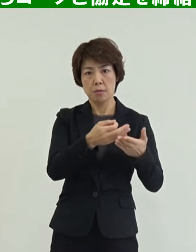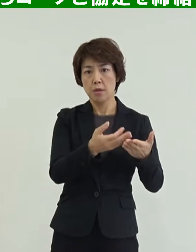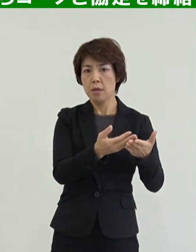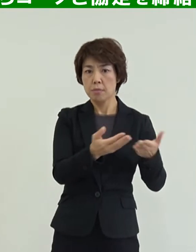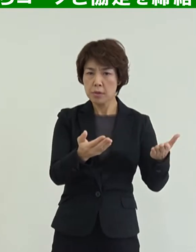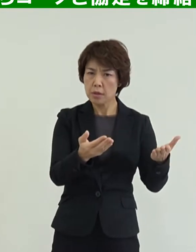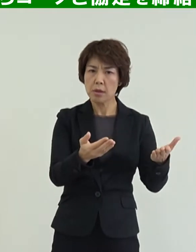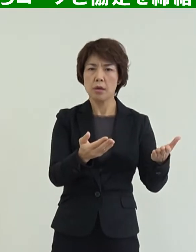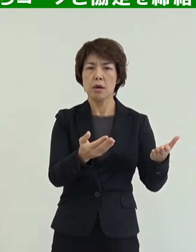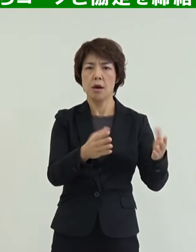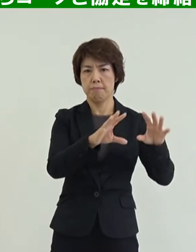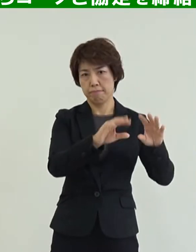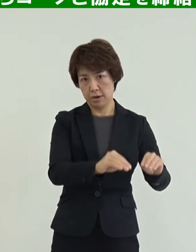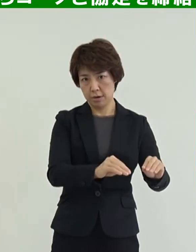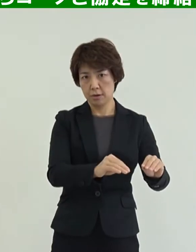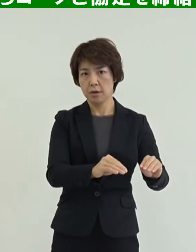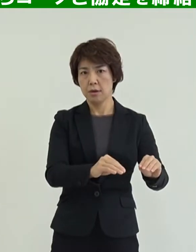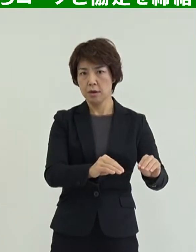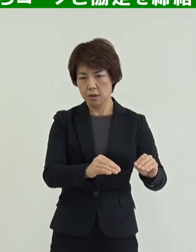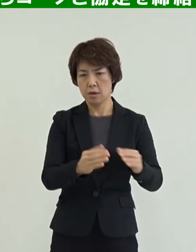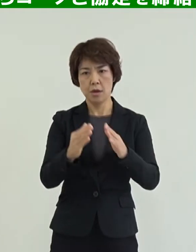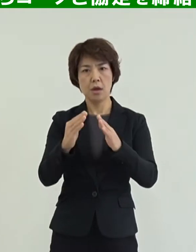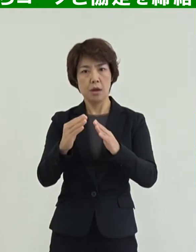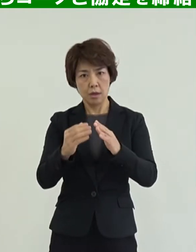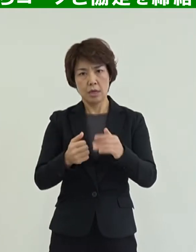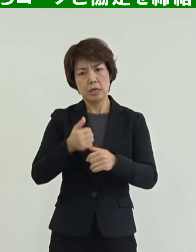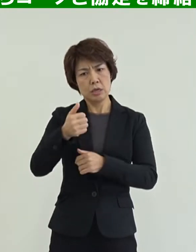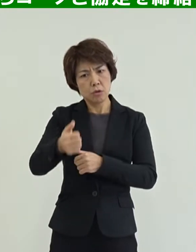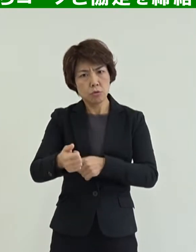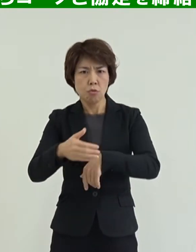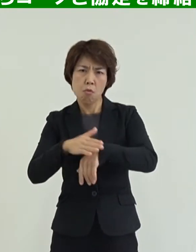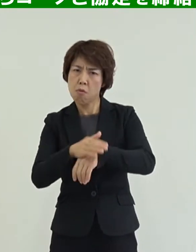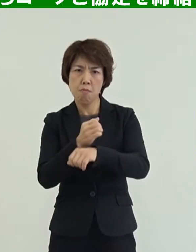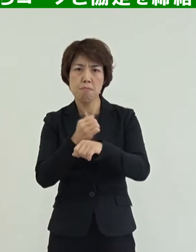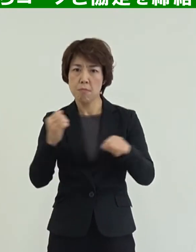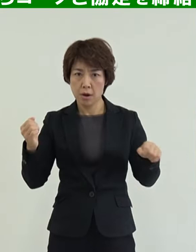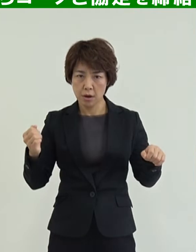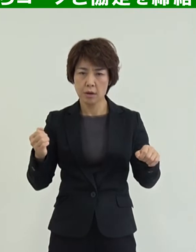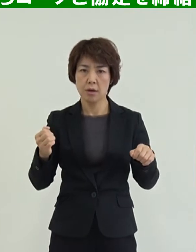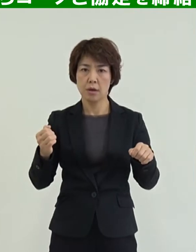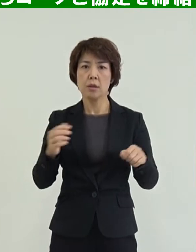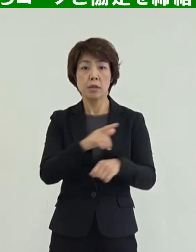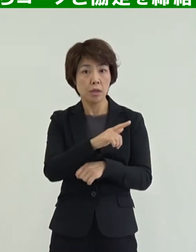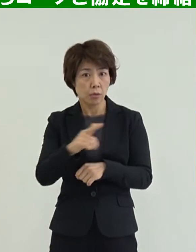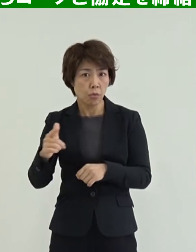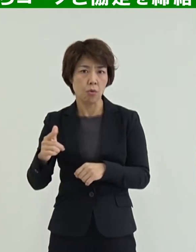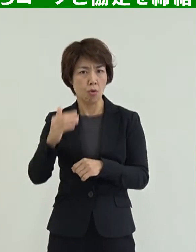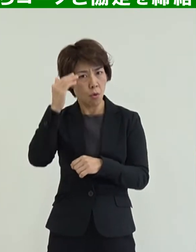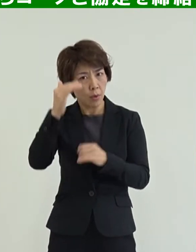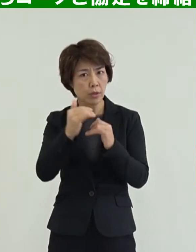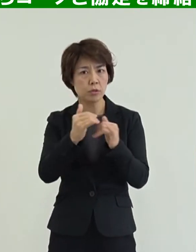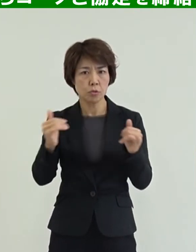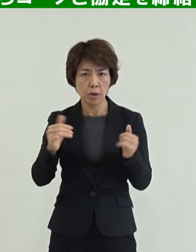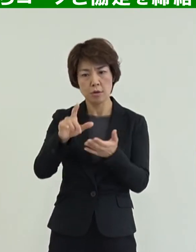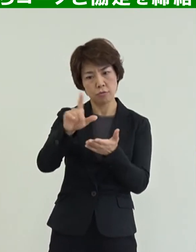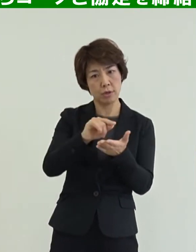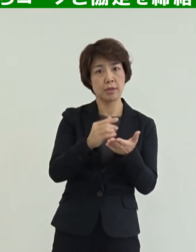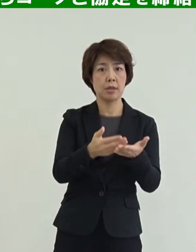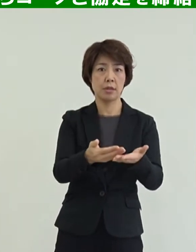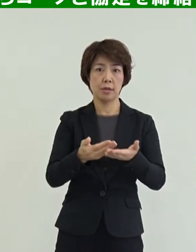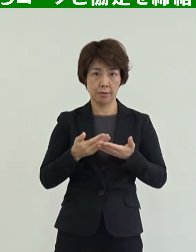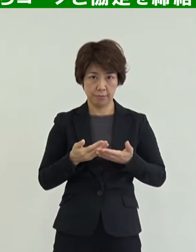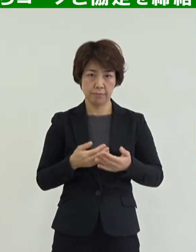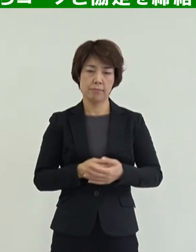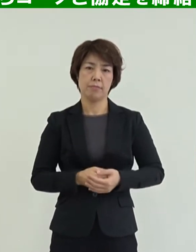なくなってしまったお店まで出かける交通の便がままならない若さがた方々などによくお使いいただいており